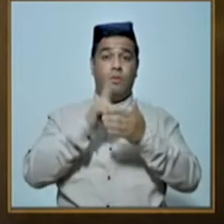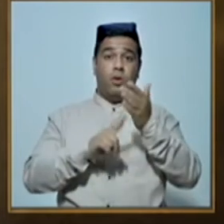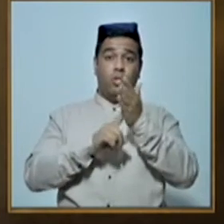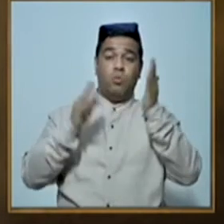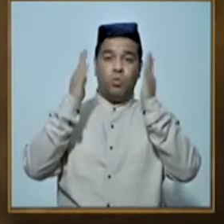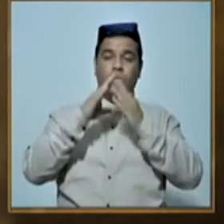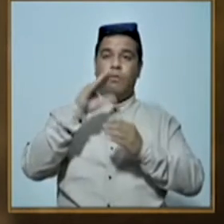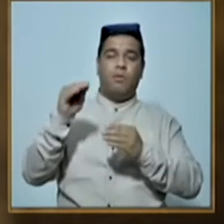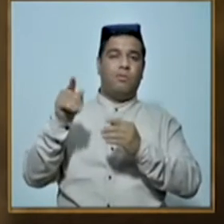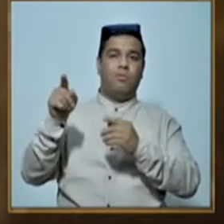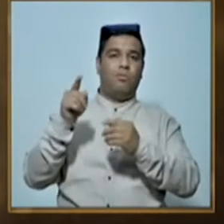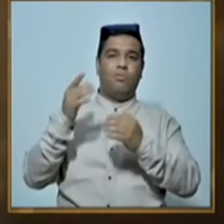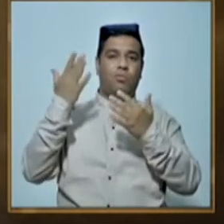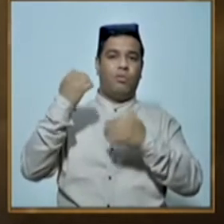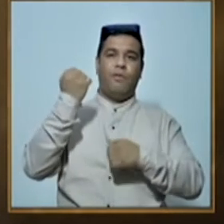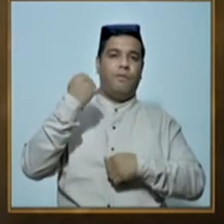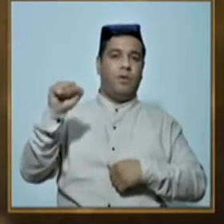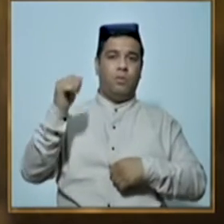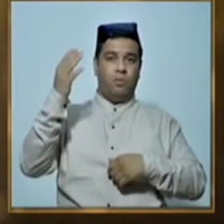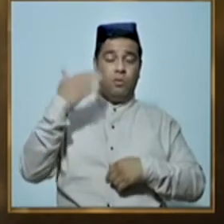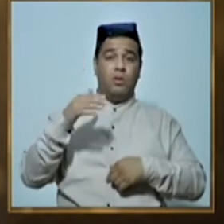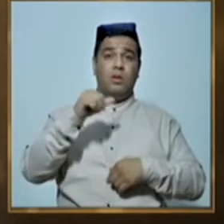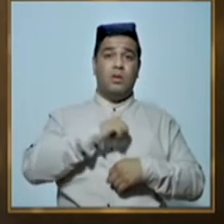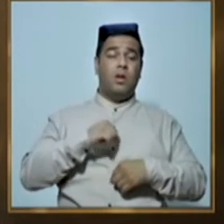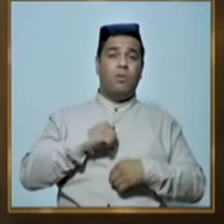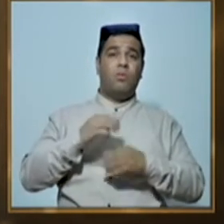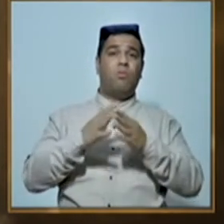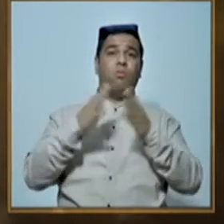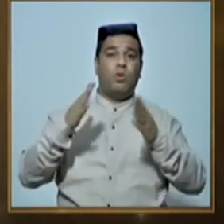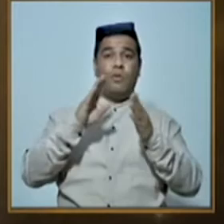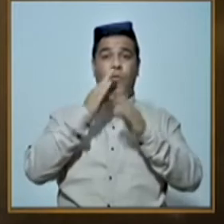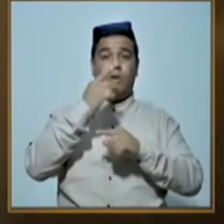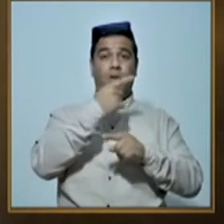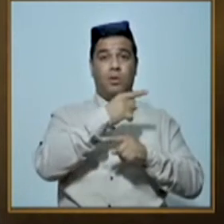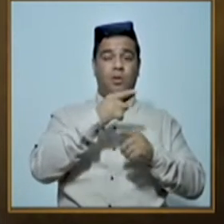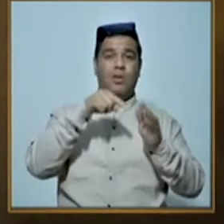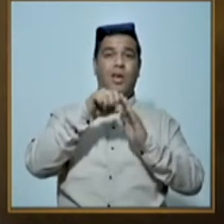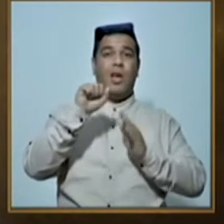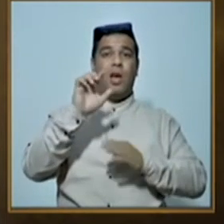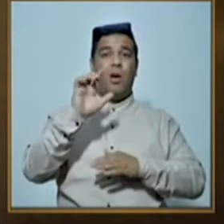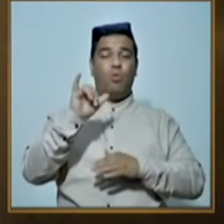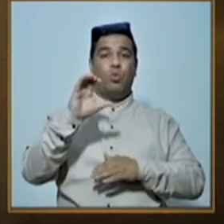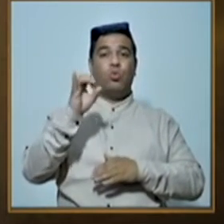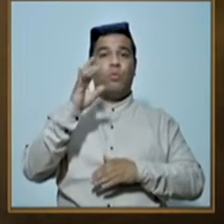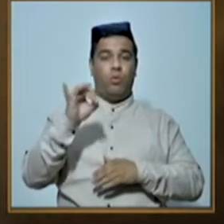gibi bravo tenkil almaydı. Çünkü en katta düşmanı özüden özü Müslüman olup onları koşulu aldı. Şimdi bunlarla